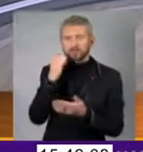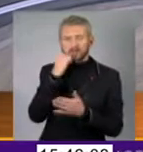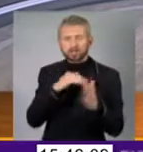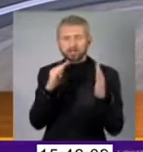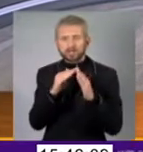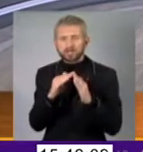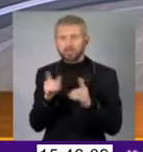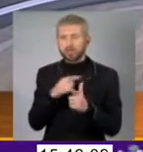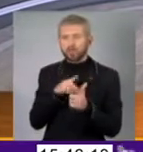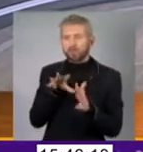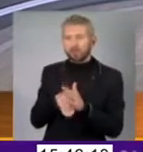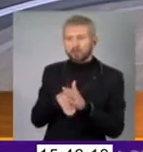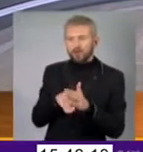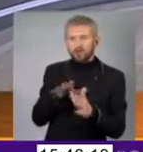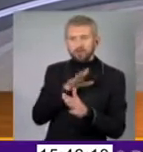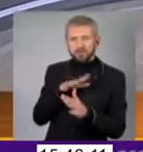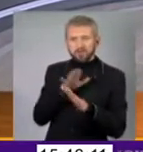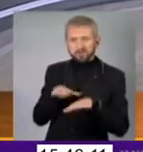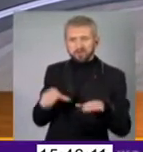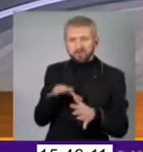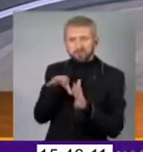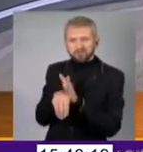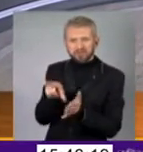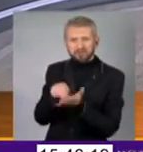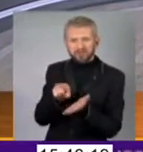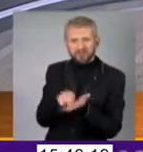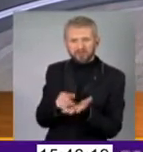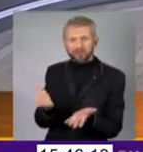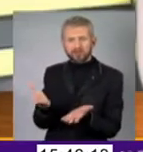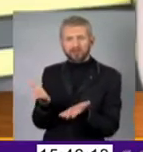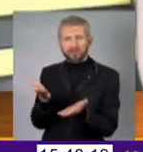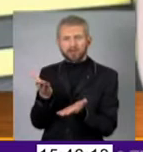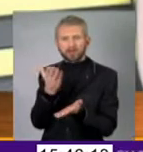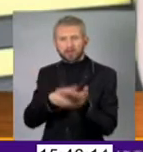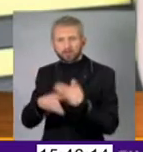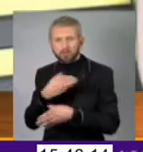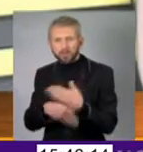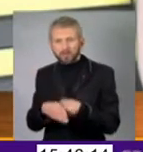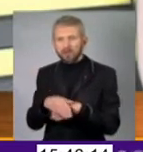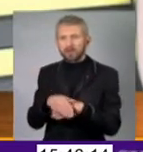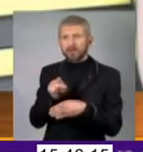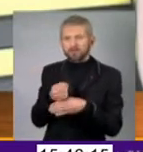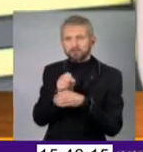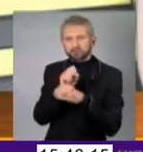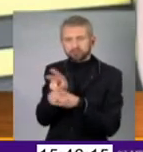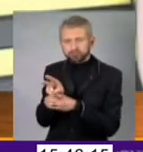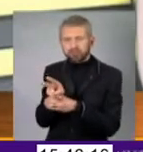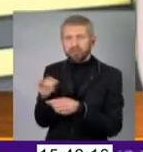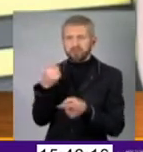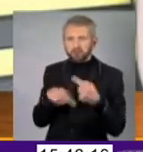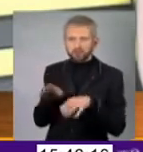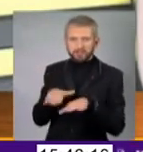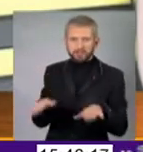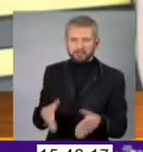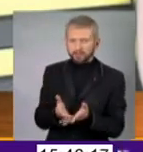іншими органами державними або приватними, мають віддати ці будівлі назад до дитячих садочків. Розкажіть, на якому етапі процес?